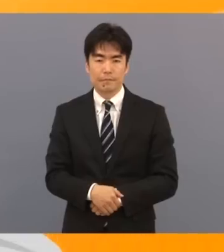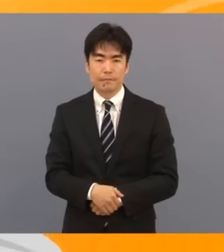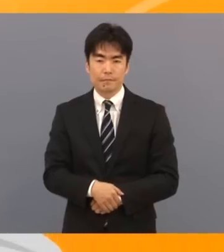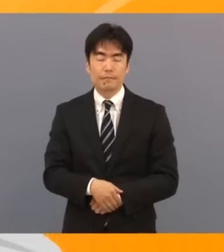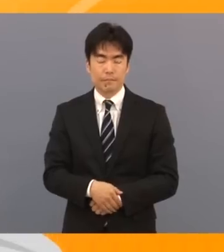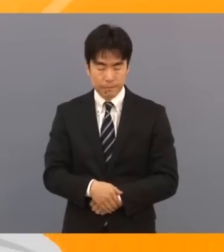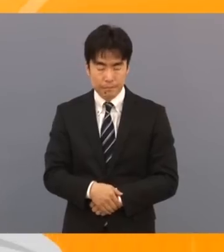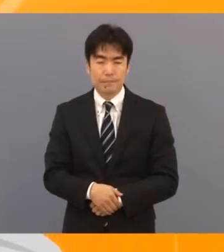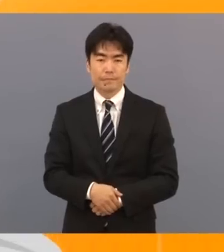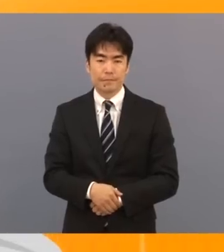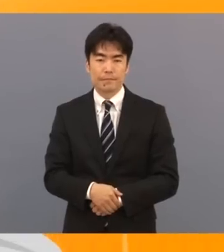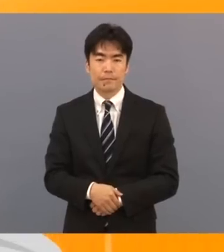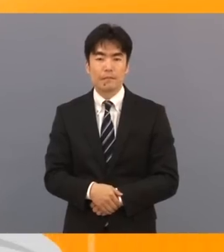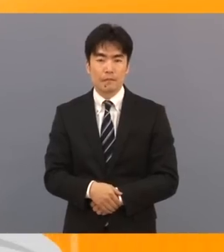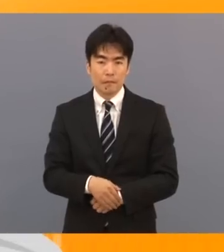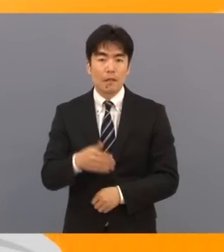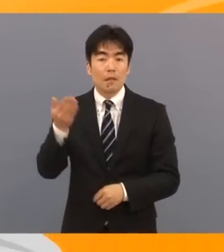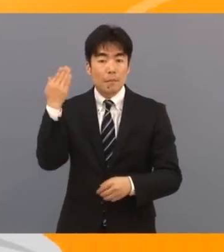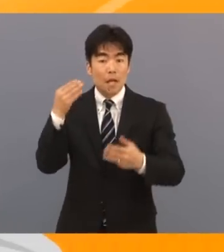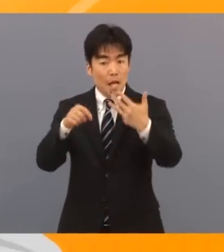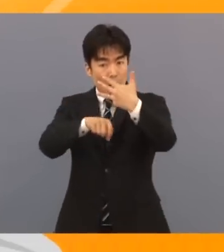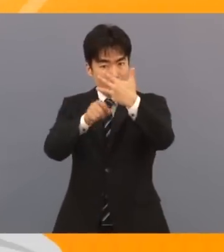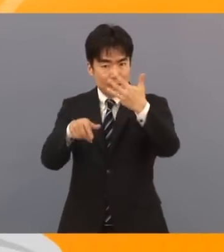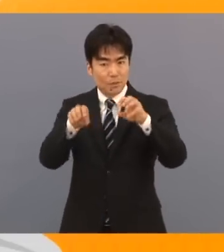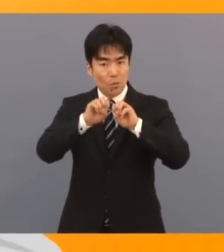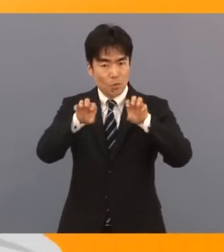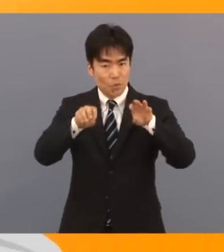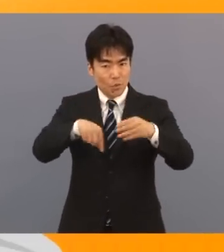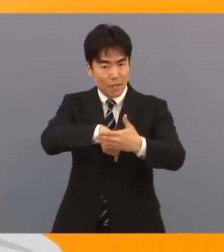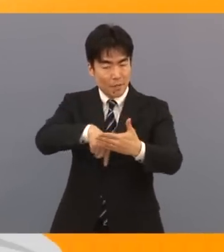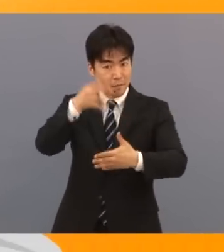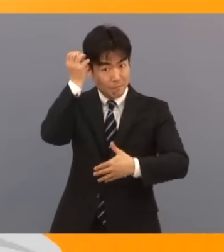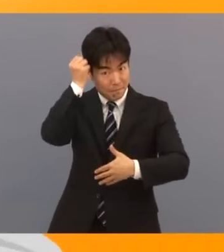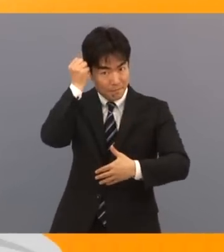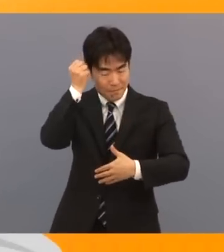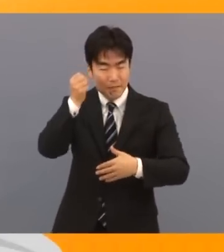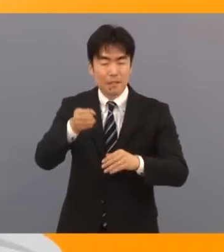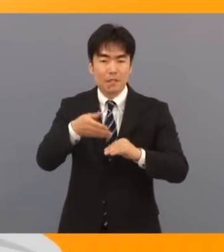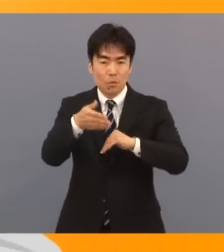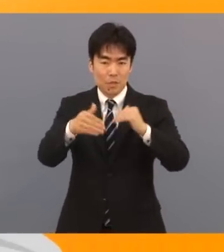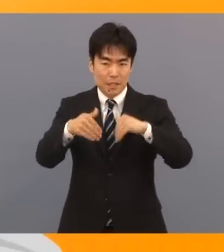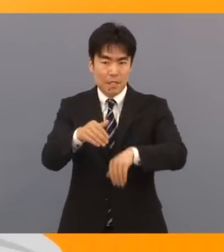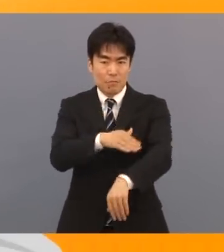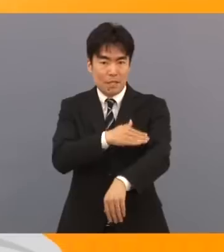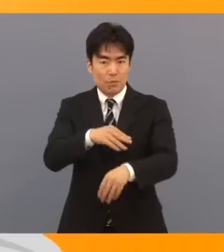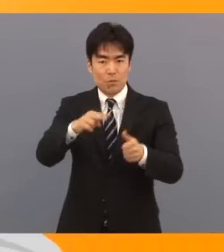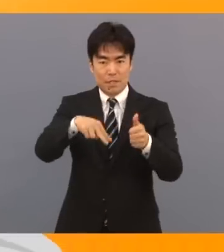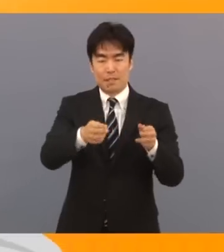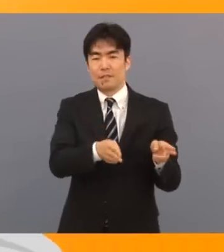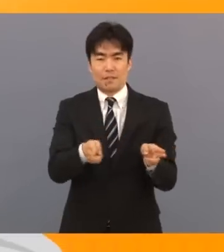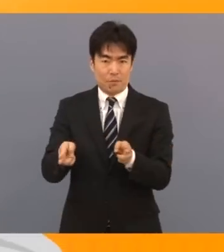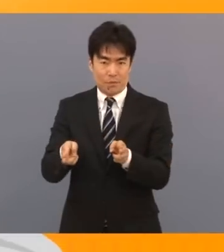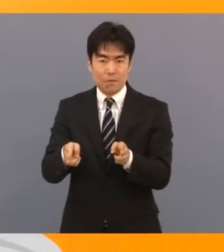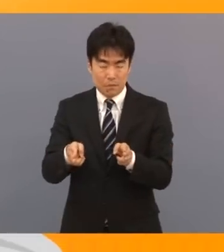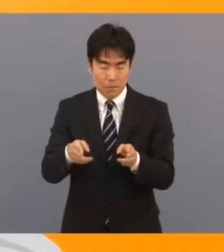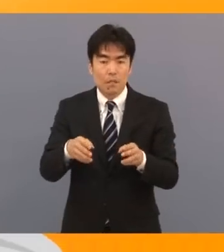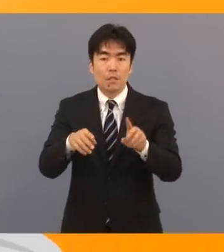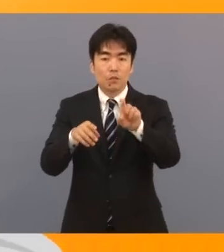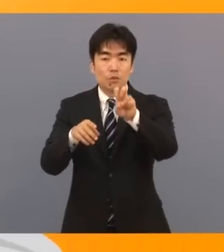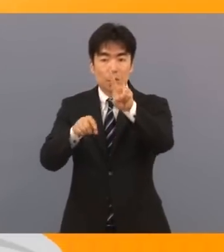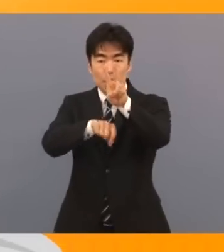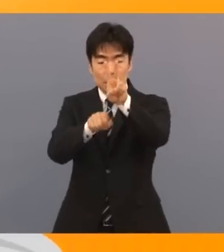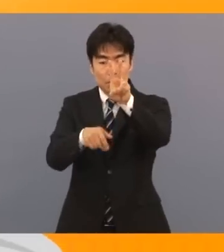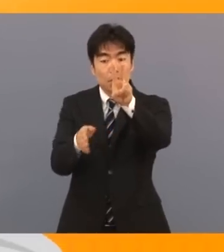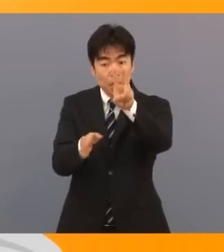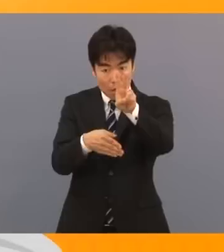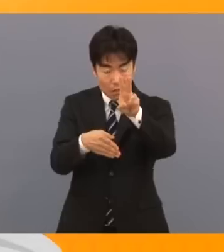次です。8月の放送でもご紹介した越谷ブランド認定制度、12月より一